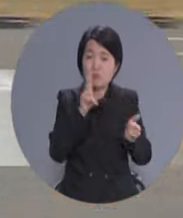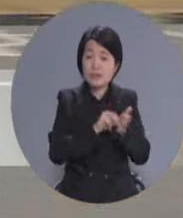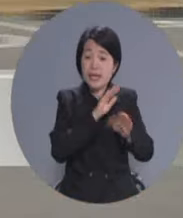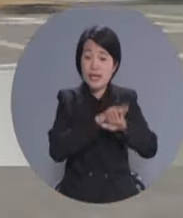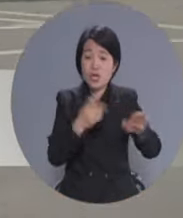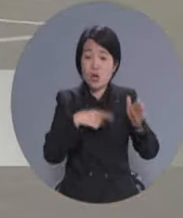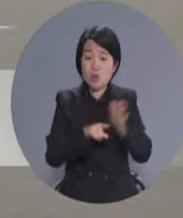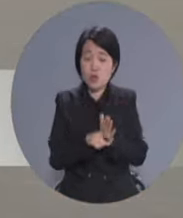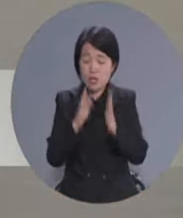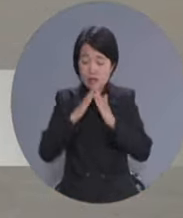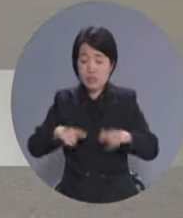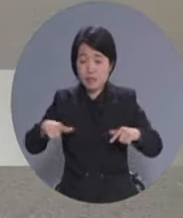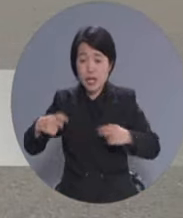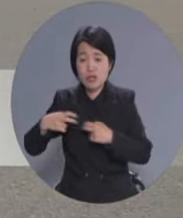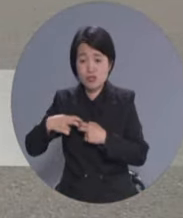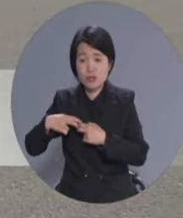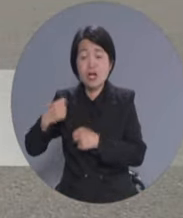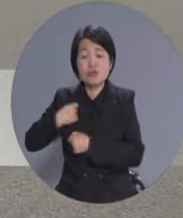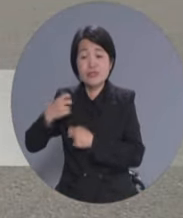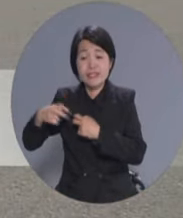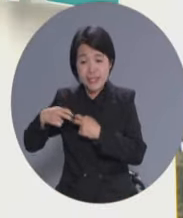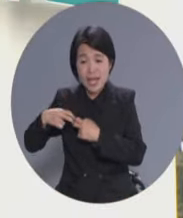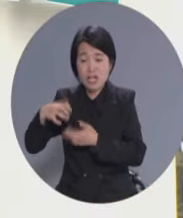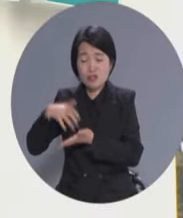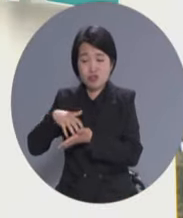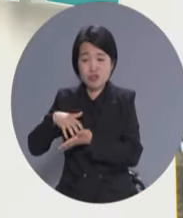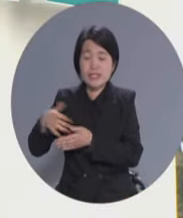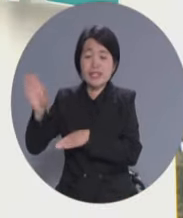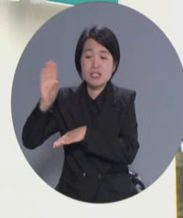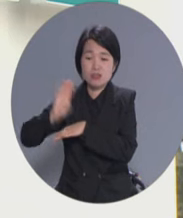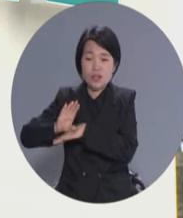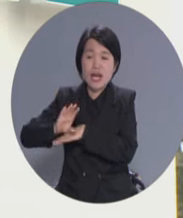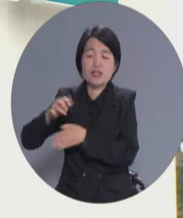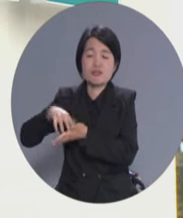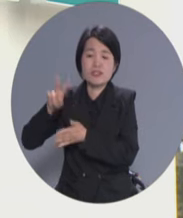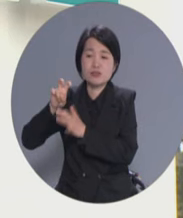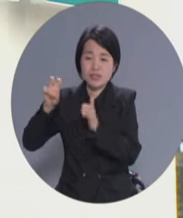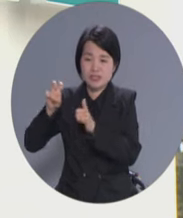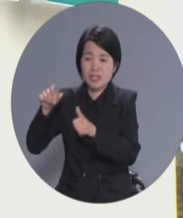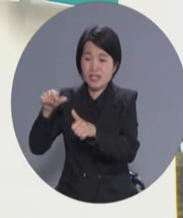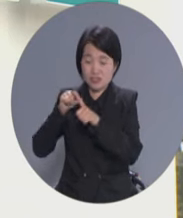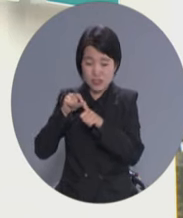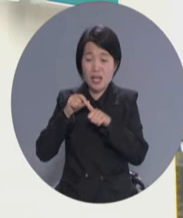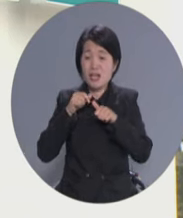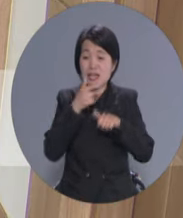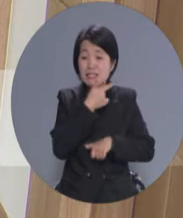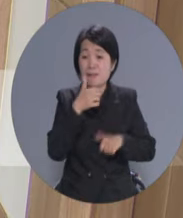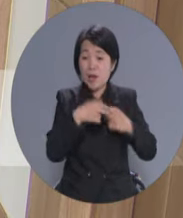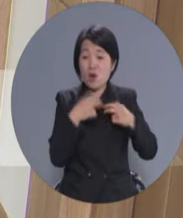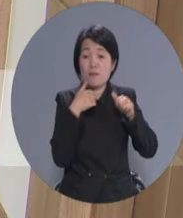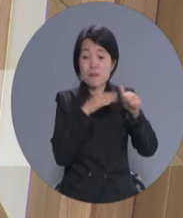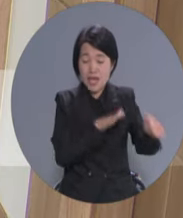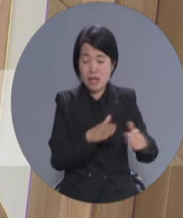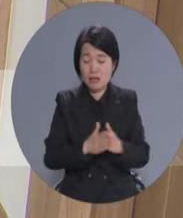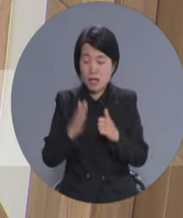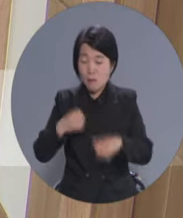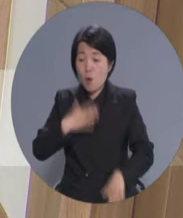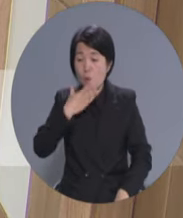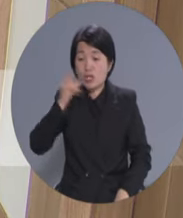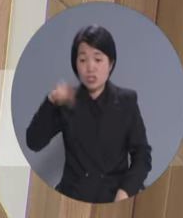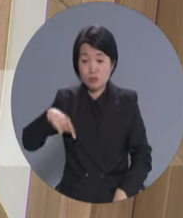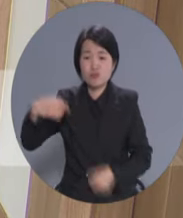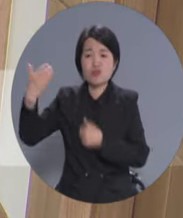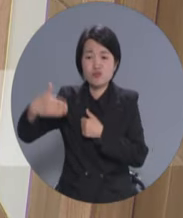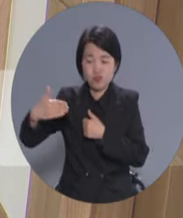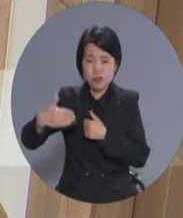22명이 추가 차출 전라남도는 보건 복지부가 공보의 인력 지원 공문을 받아 전국 상급